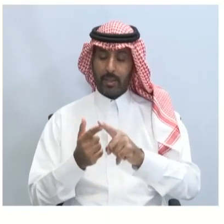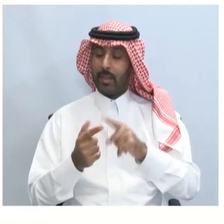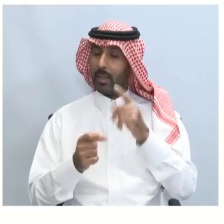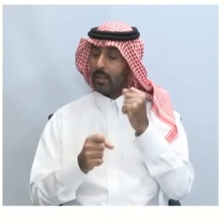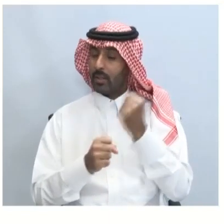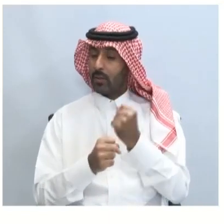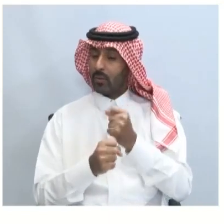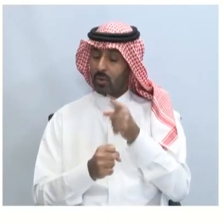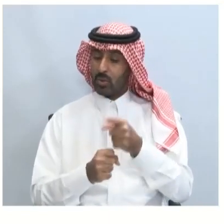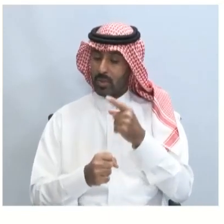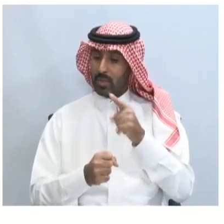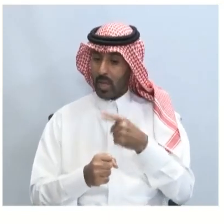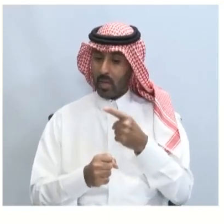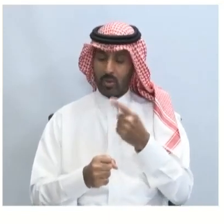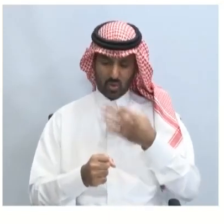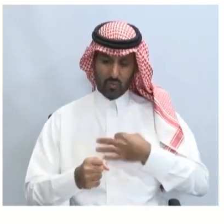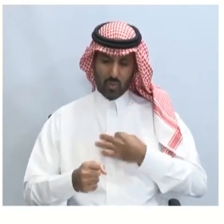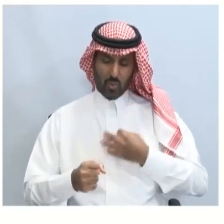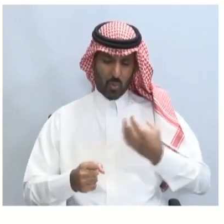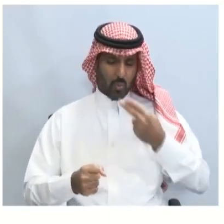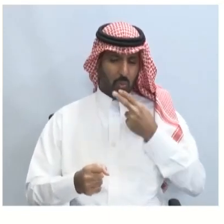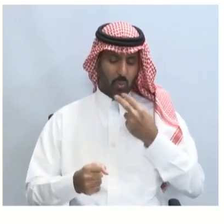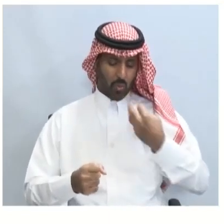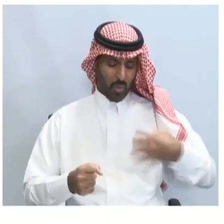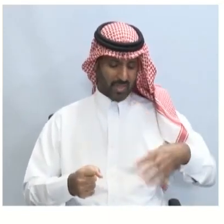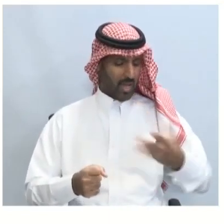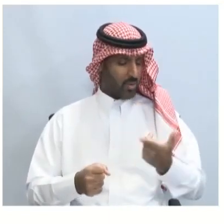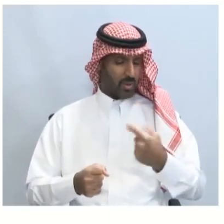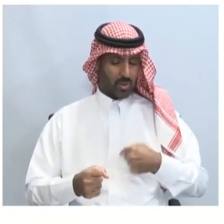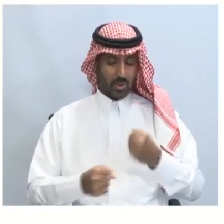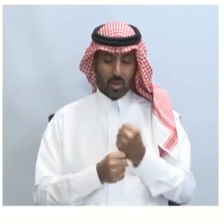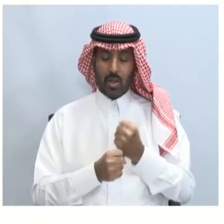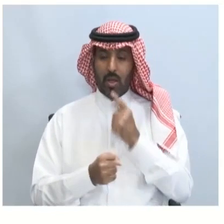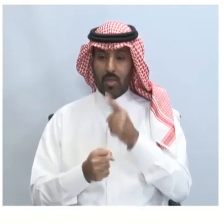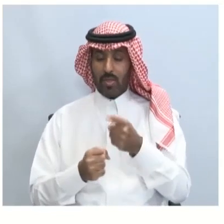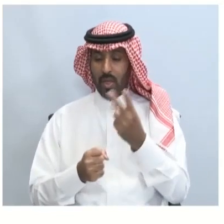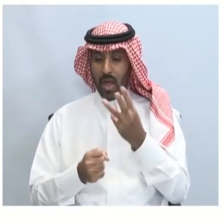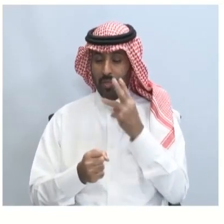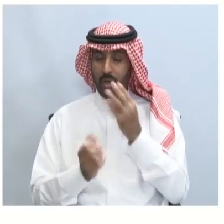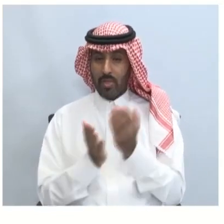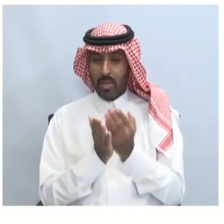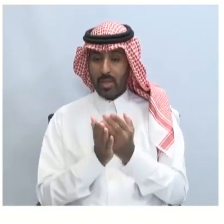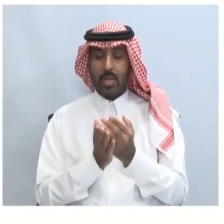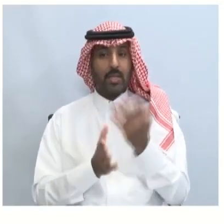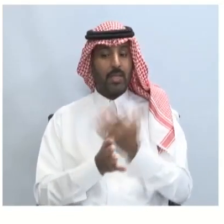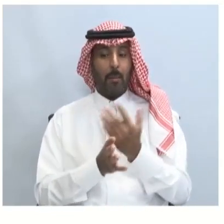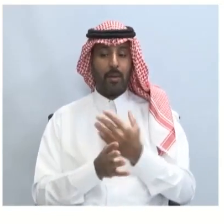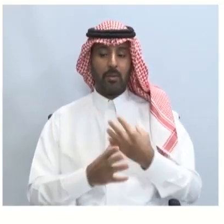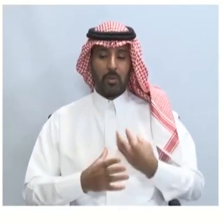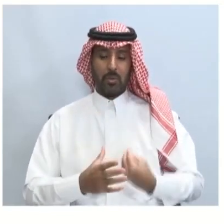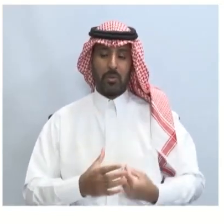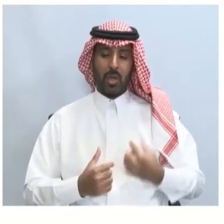الصحيح عند اتساخ الملابس ثلاثه الذكر سبب لطمانينه القلب